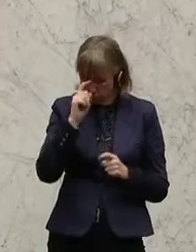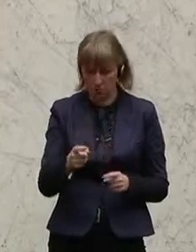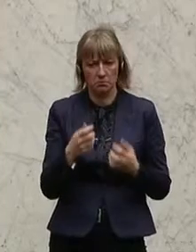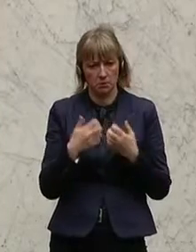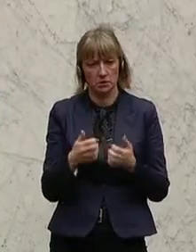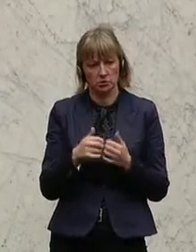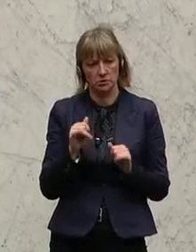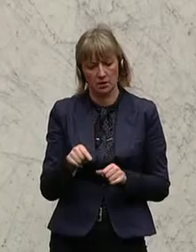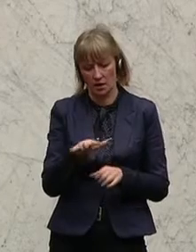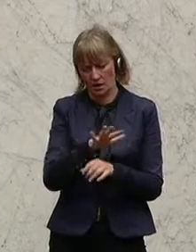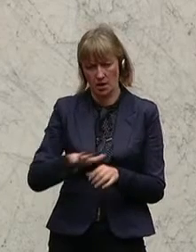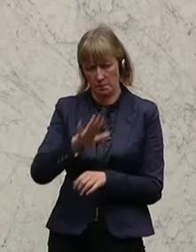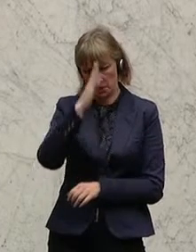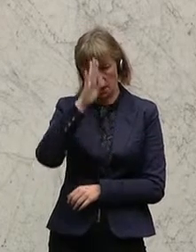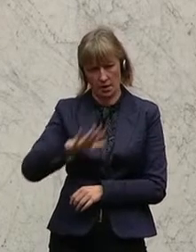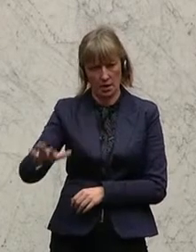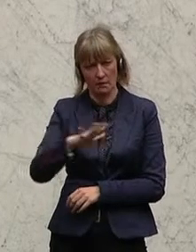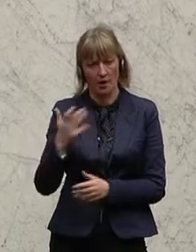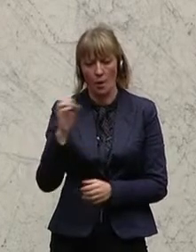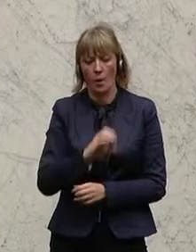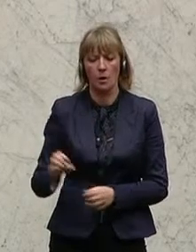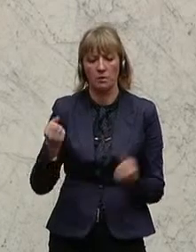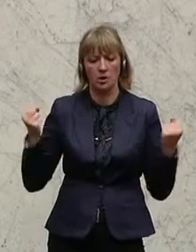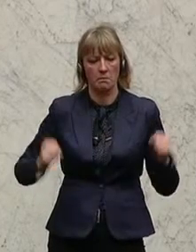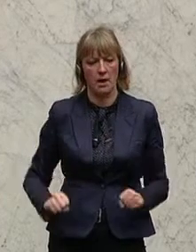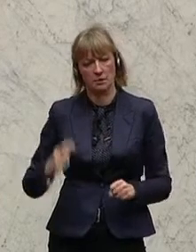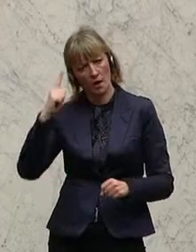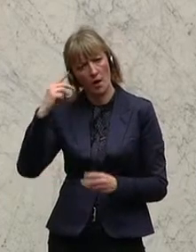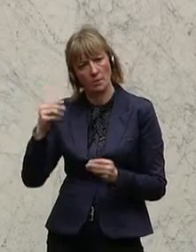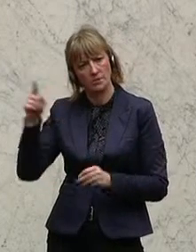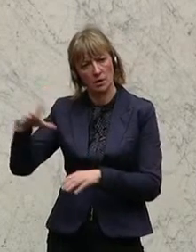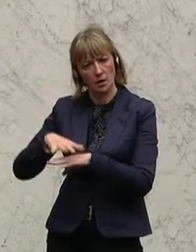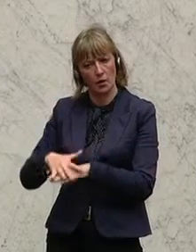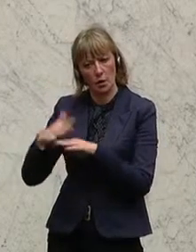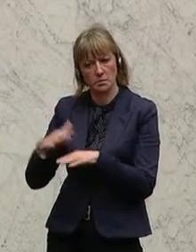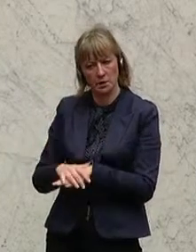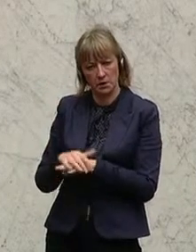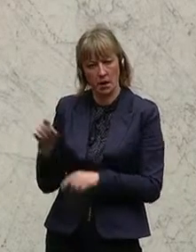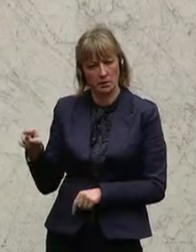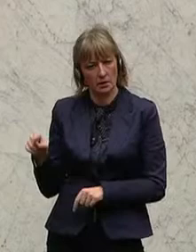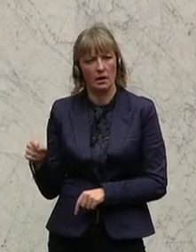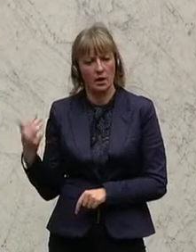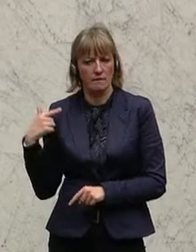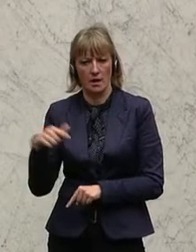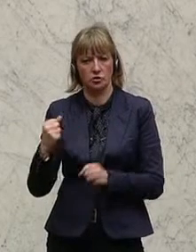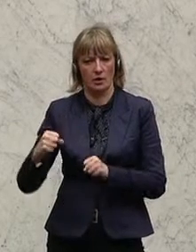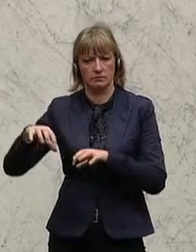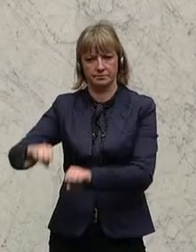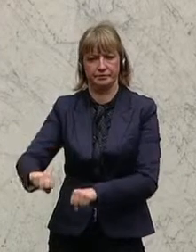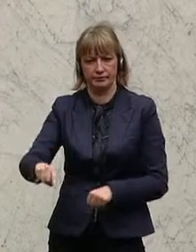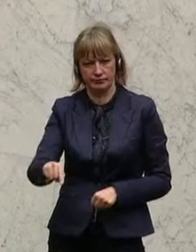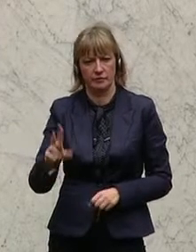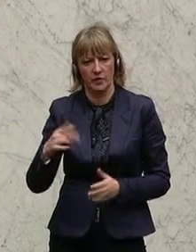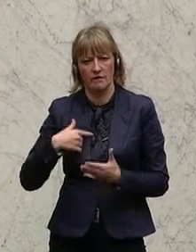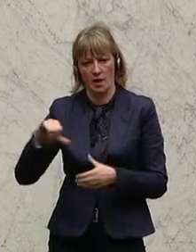Es ist ein Gebiet, in dem die europäischen Mächte, vor allem Großbritannien, in erster Linie präsent war, weil es um